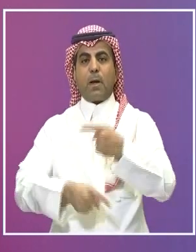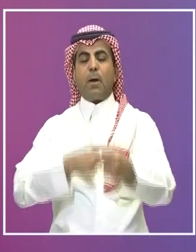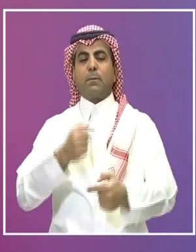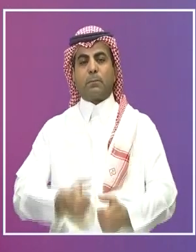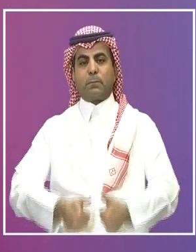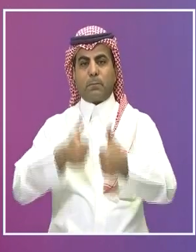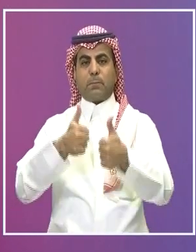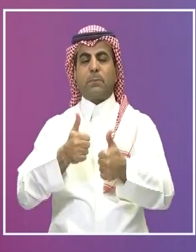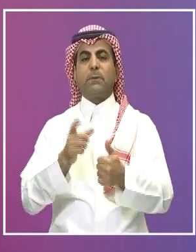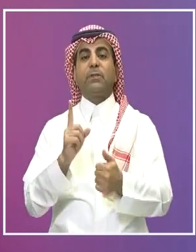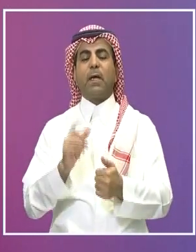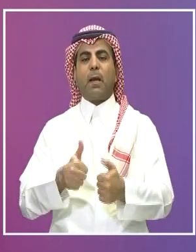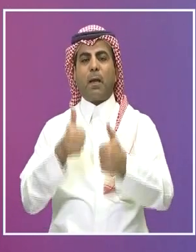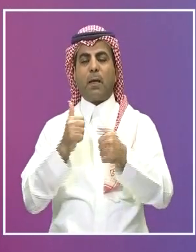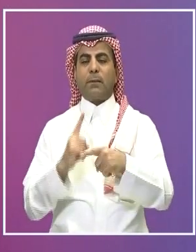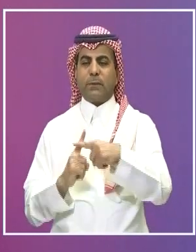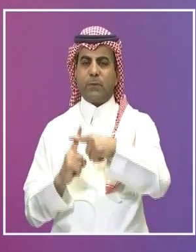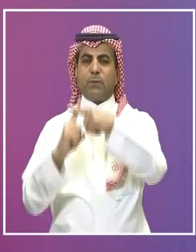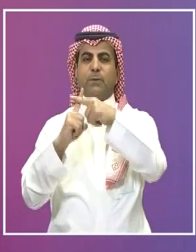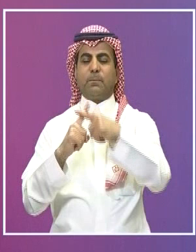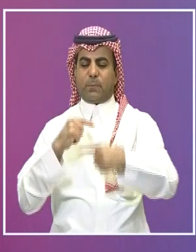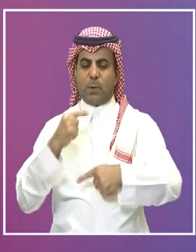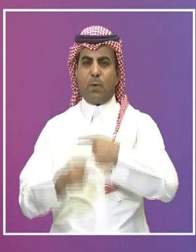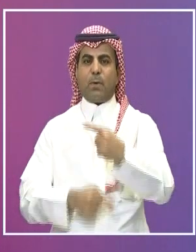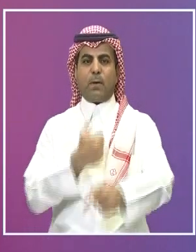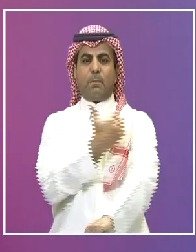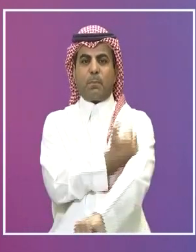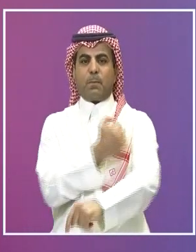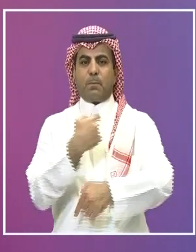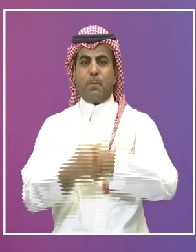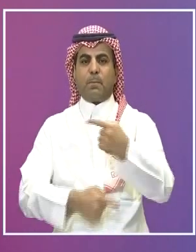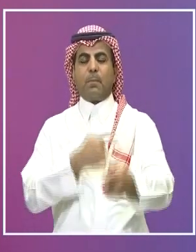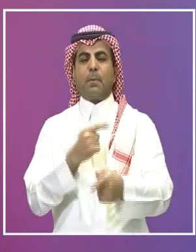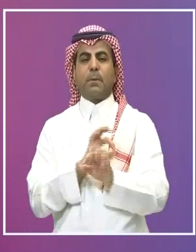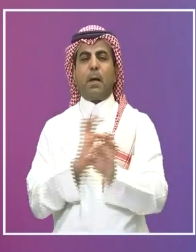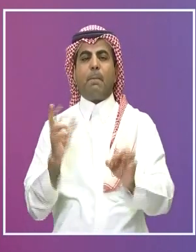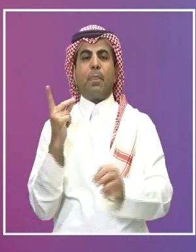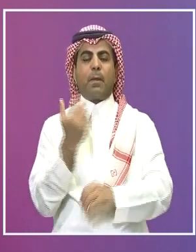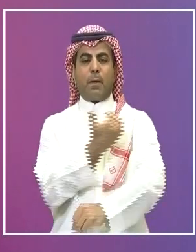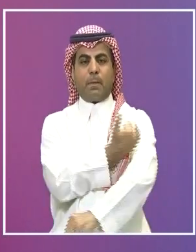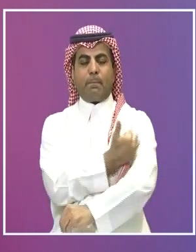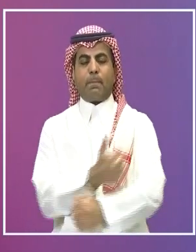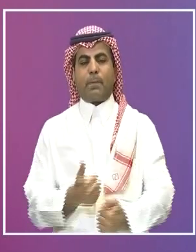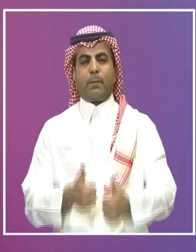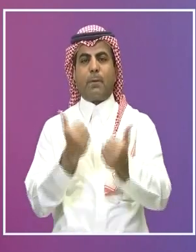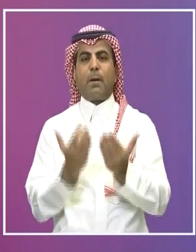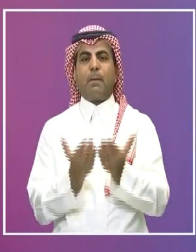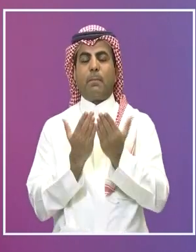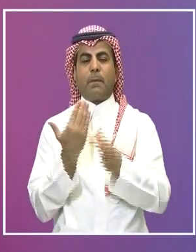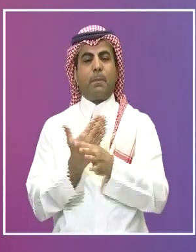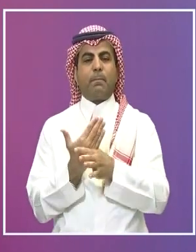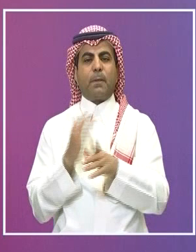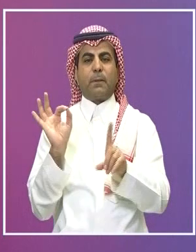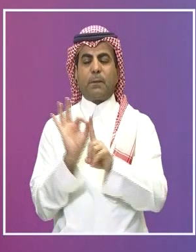وهذه الاتجاهات الإيجابية بمواصلتنا تلقي اللقاحات واستكمالها بجرعتين والتزامنا بالاحترازات والبروتوكولات الملائمة